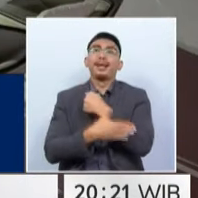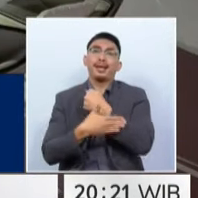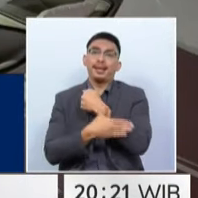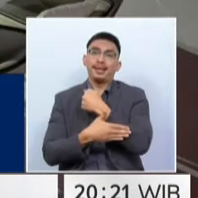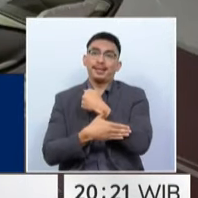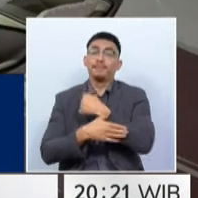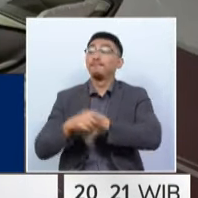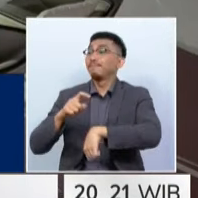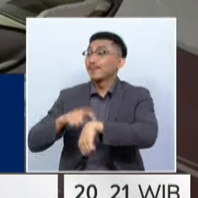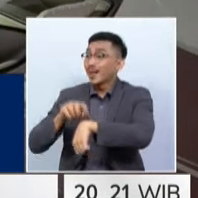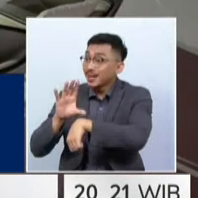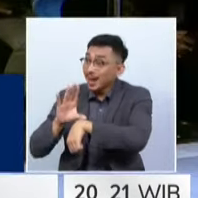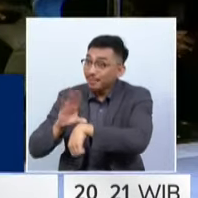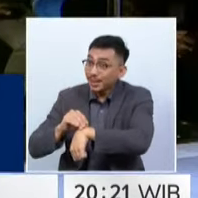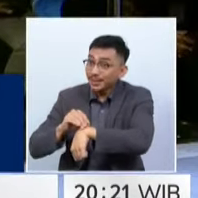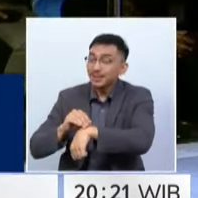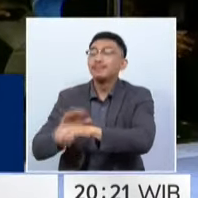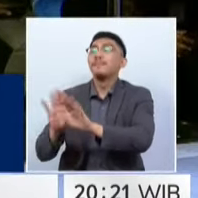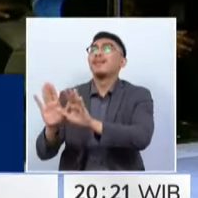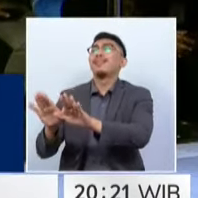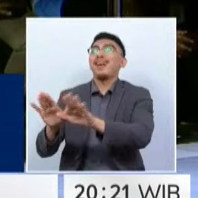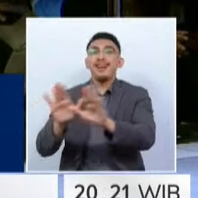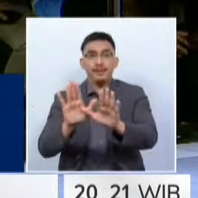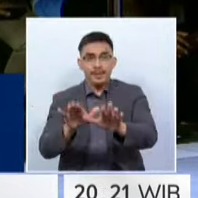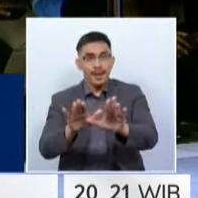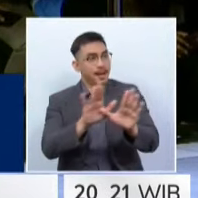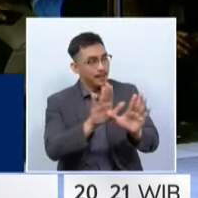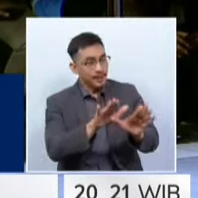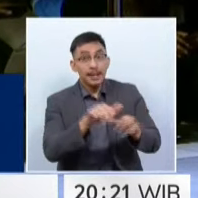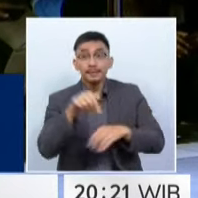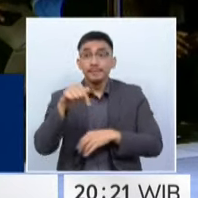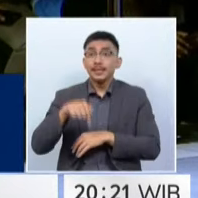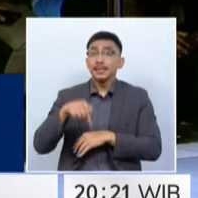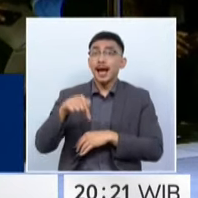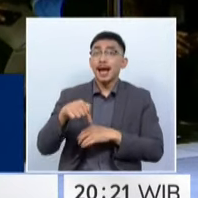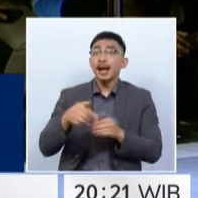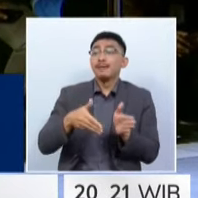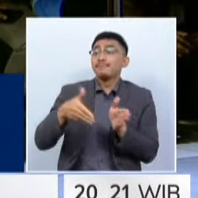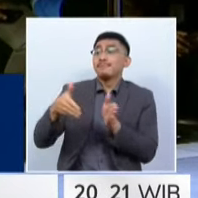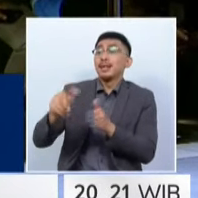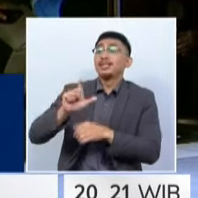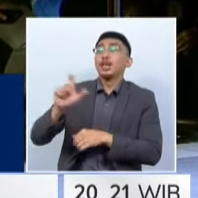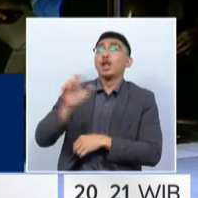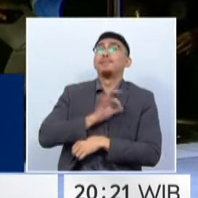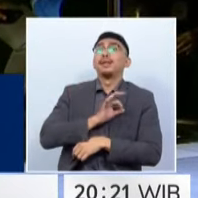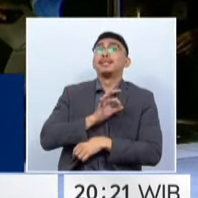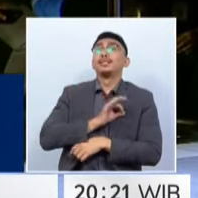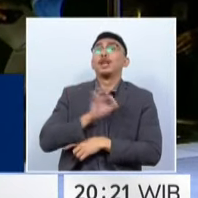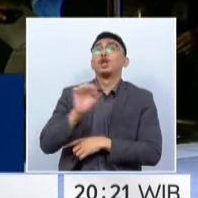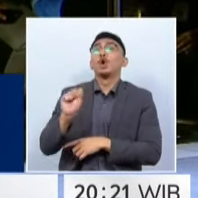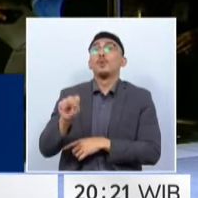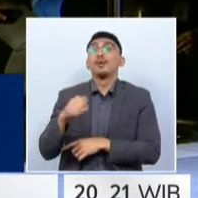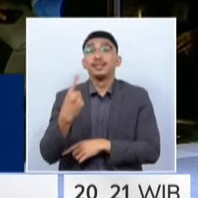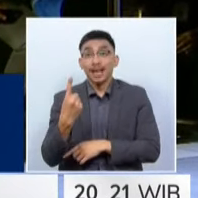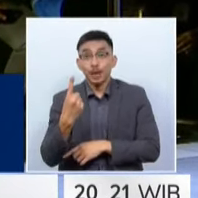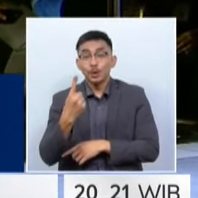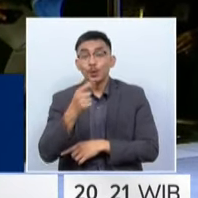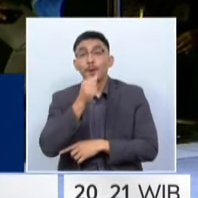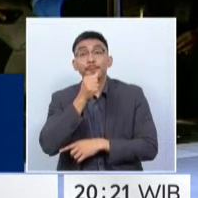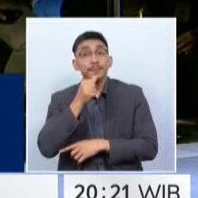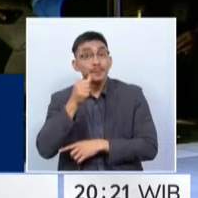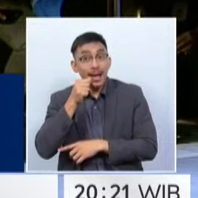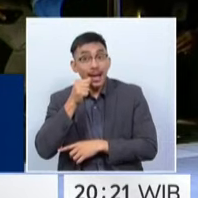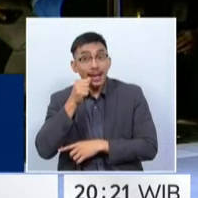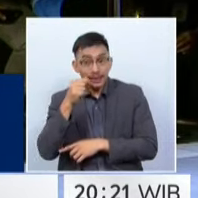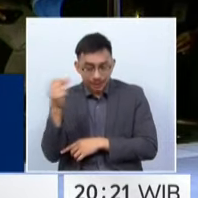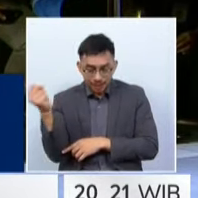tenang mohon tenang sekali lagi mohon tenang kami persilakan kepada calon Presiden Nomor 1 Bapak Anis baseda menanggapi jawaban dari capres nomor urut du